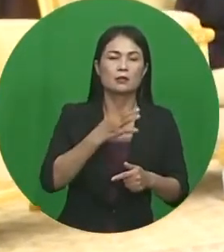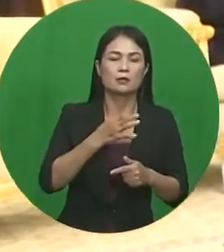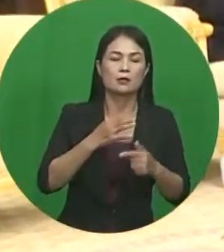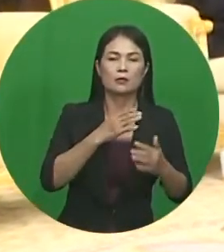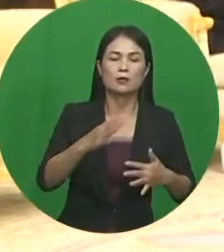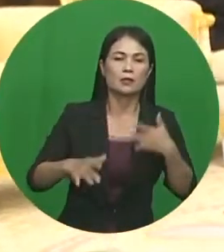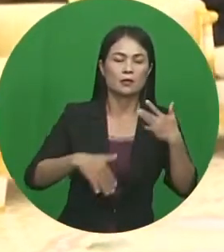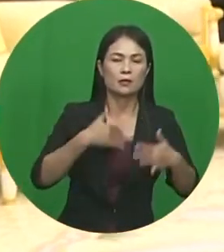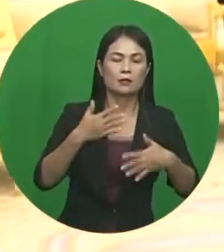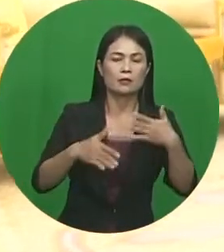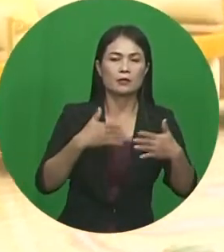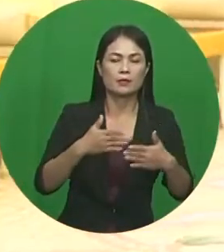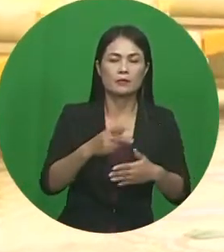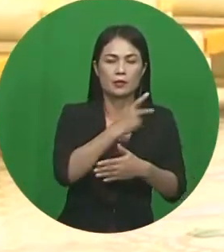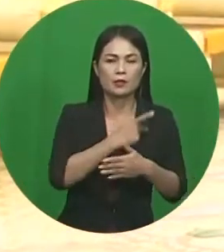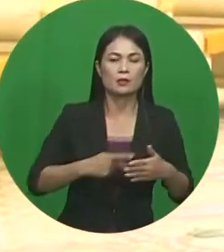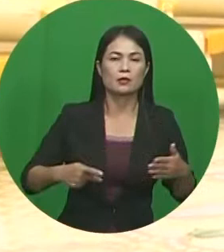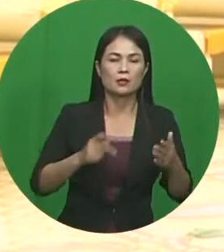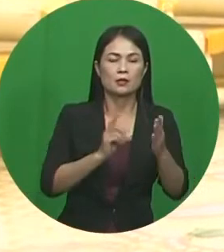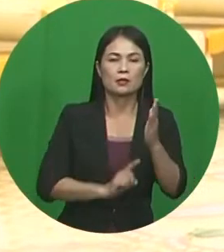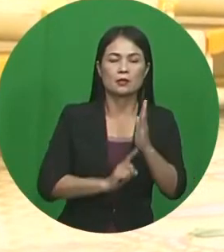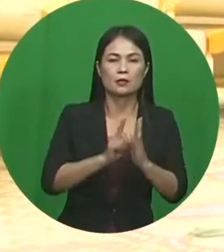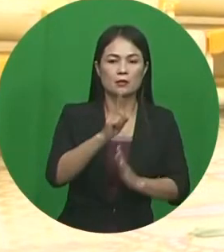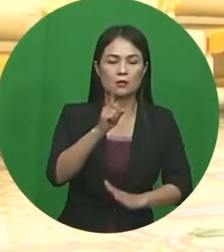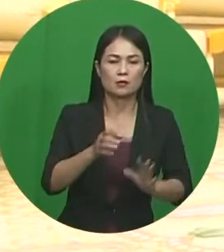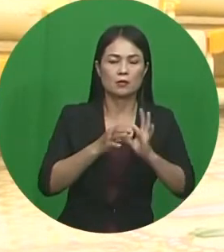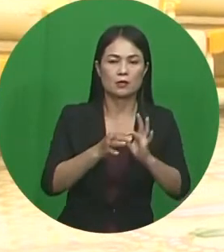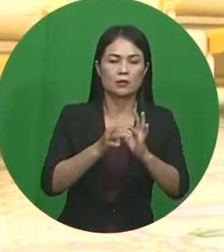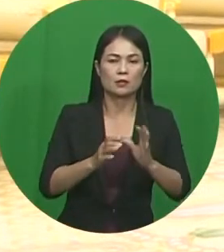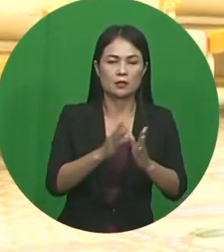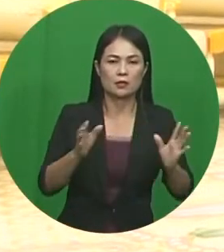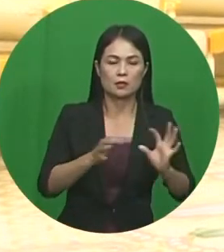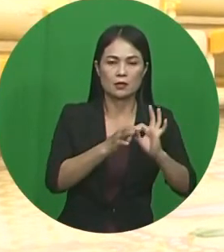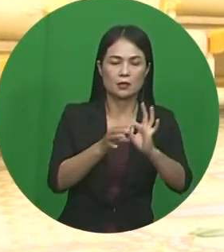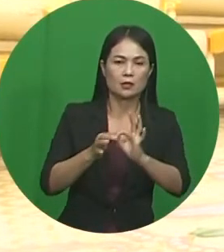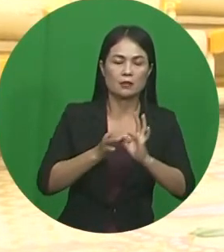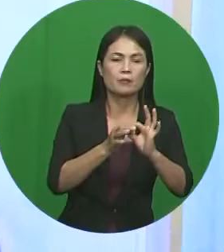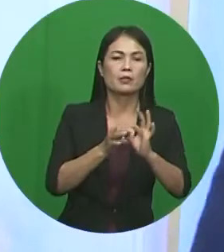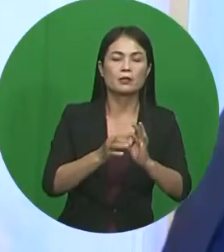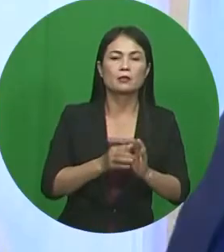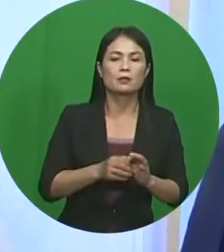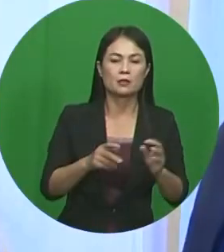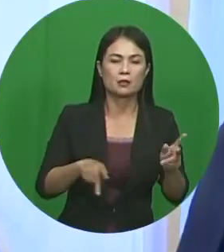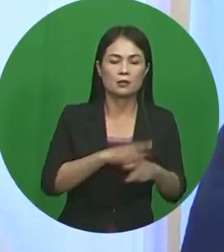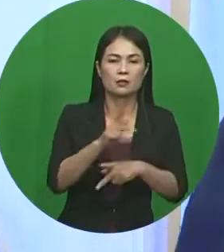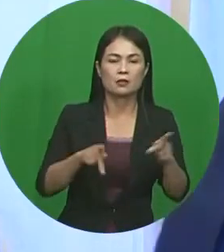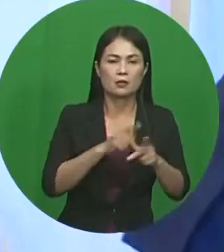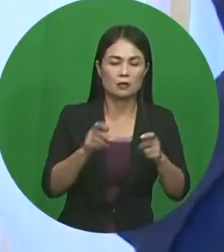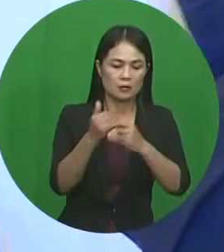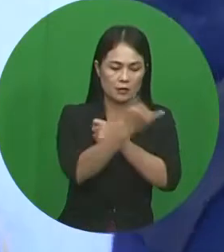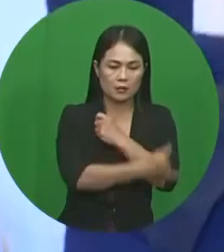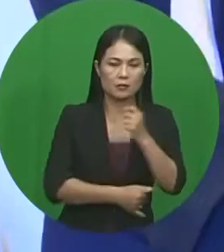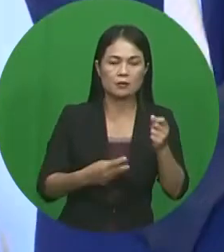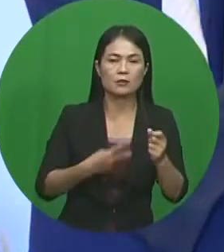មនោក្រៃលែងចំពោះភាពរីកចម្រើននៃទំនាក់ទំនងមហាសាមគ្គីភាពរវាងប្រជាជាតិនៃប្រទេសយើងទាំង